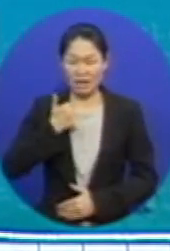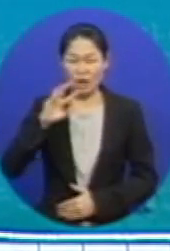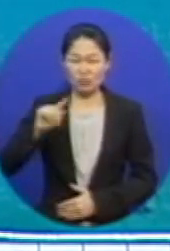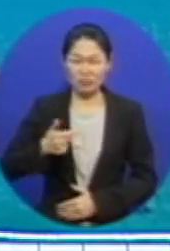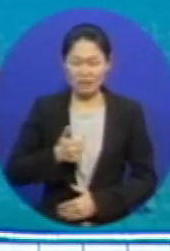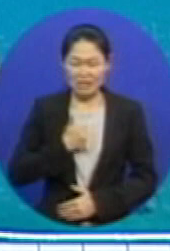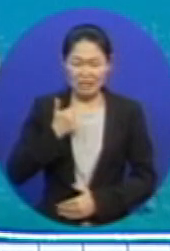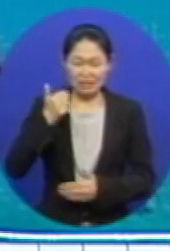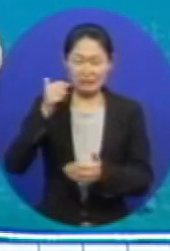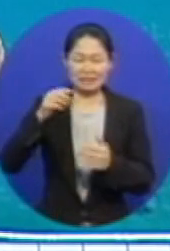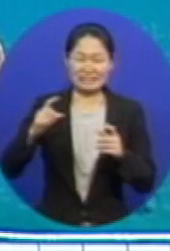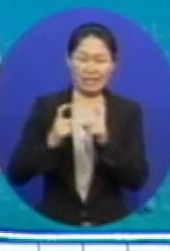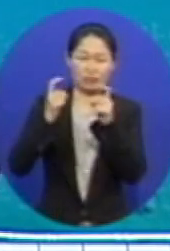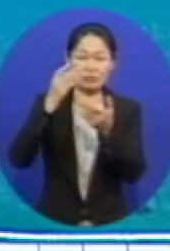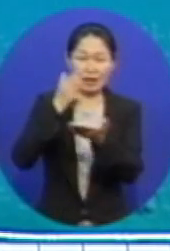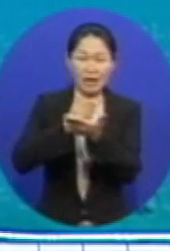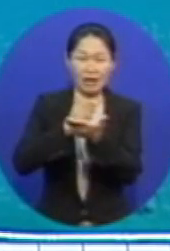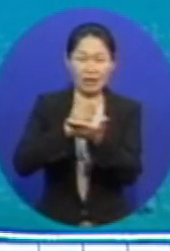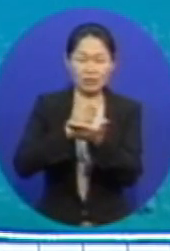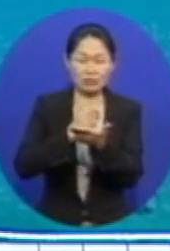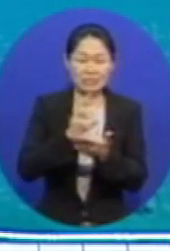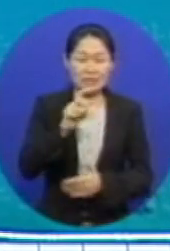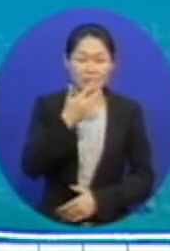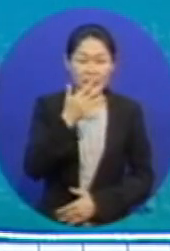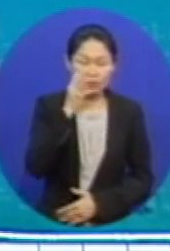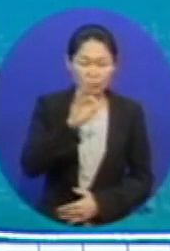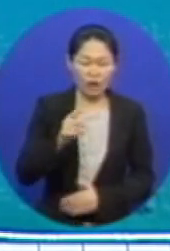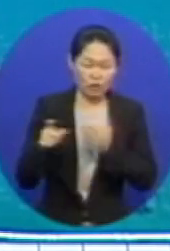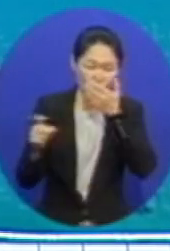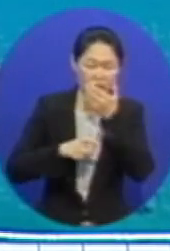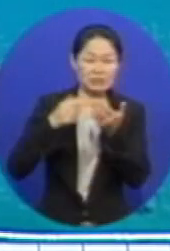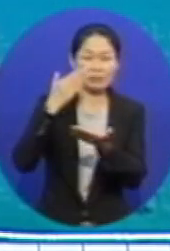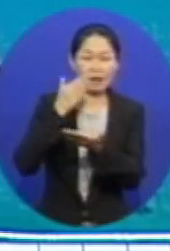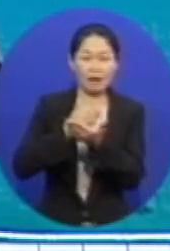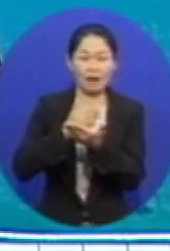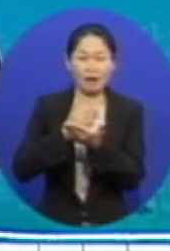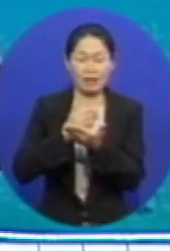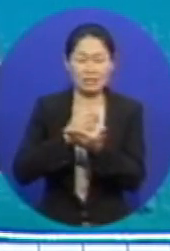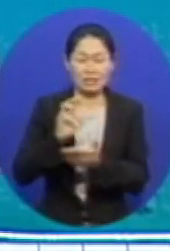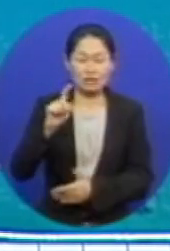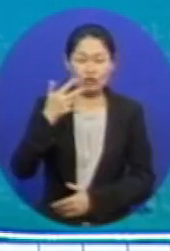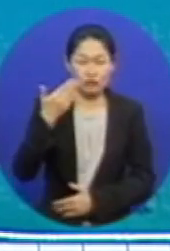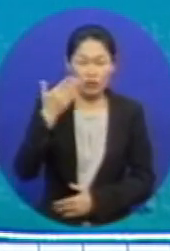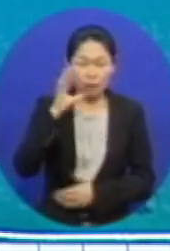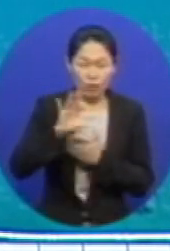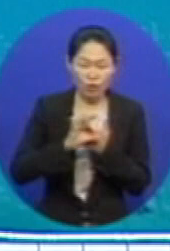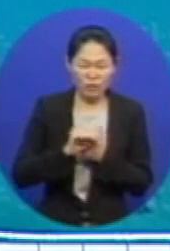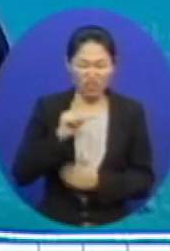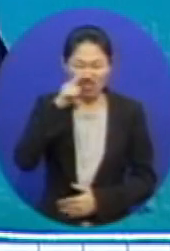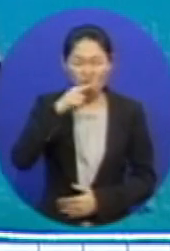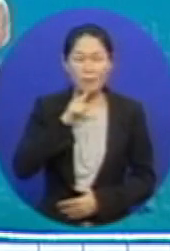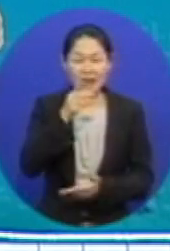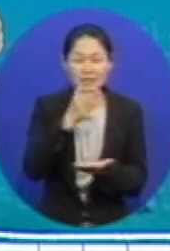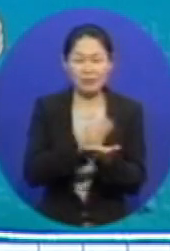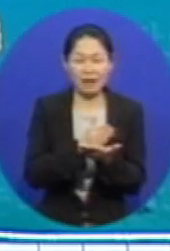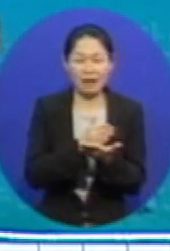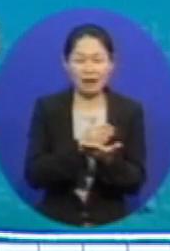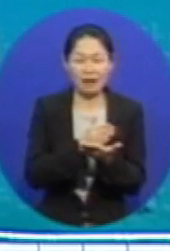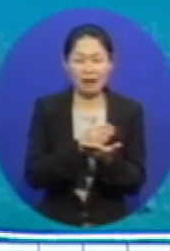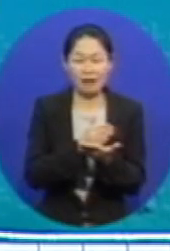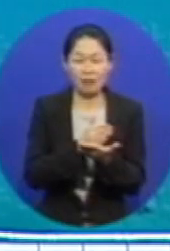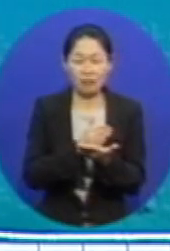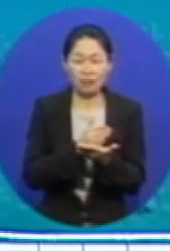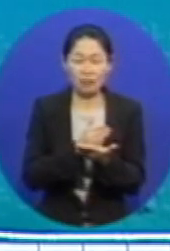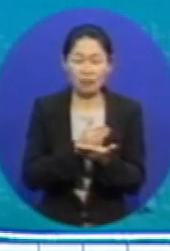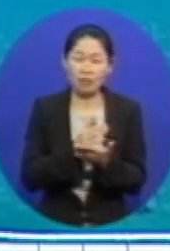내고 싸우지 마라 이 18절에 보면 도적질 하지 마라 이 19절에 보면 더러운 말하지 마라